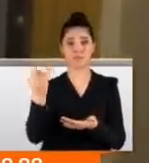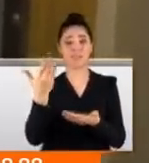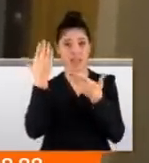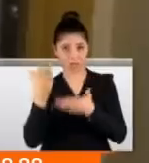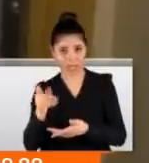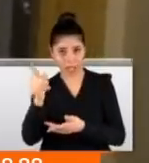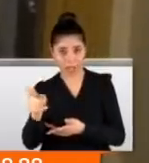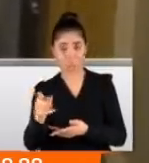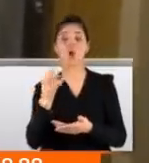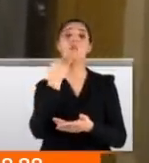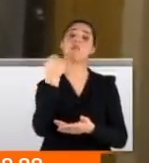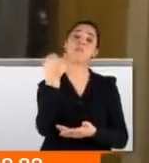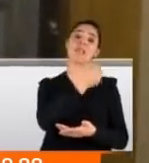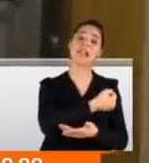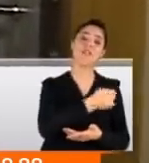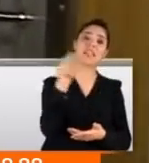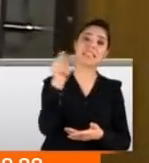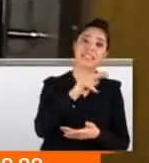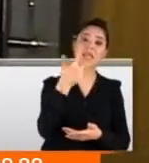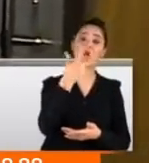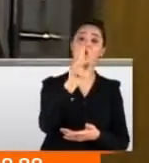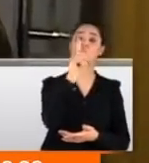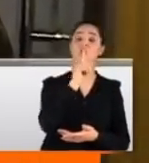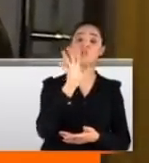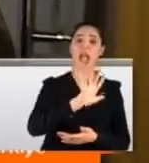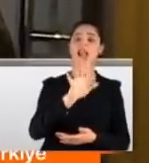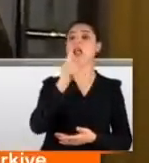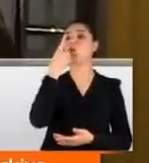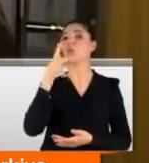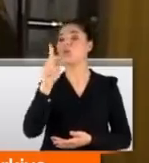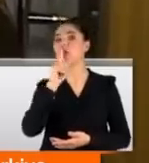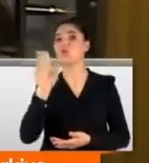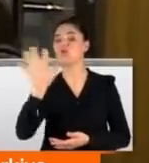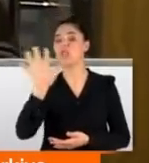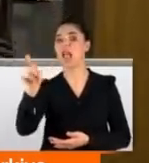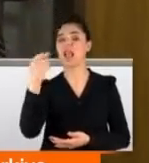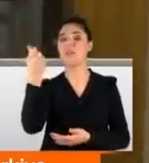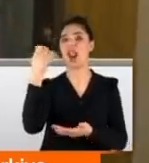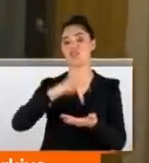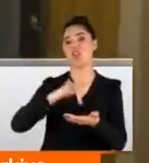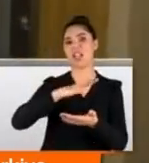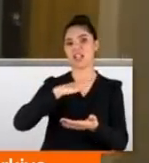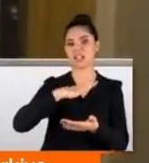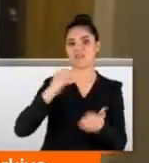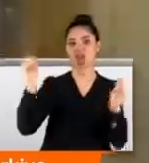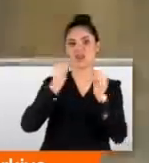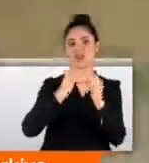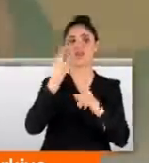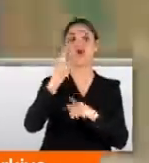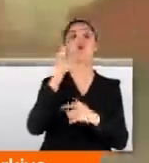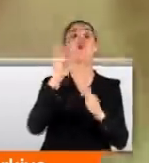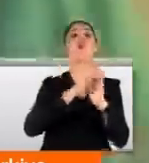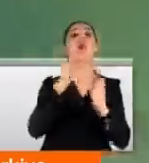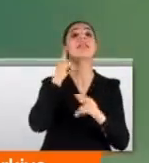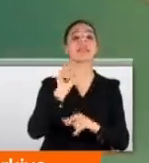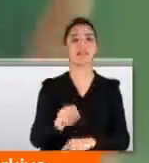ve misafirliğe giden kişi de 3150 lira ceza ödemek zorunda eğer bu kuralları ihlal ediyorsa.